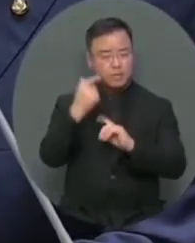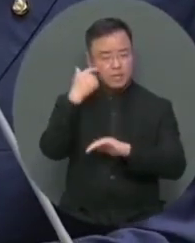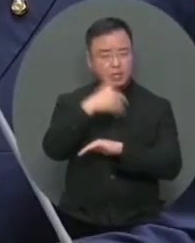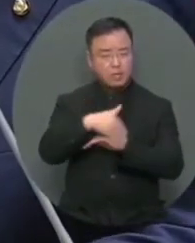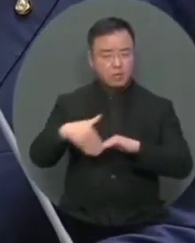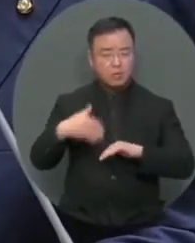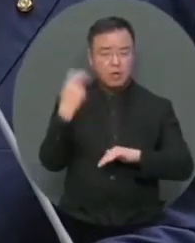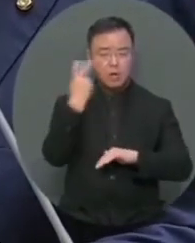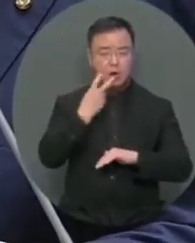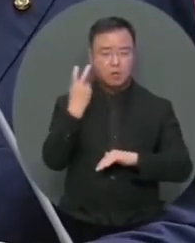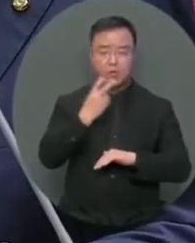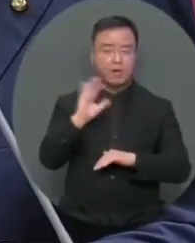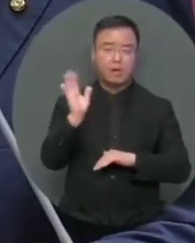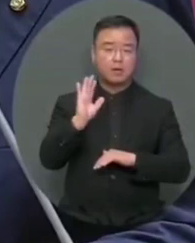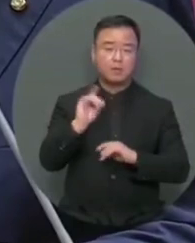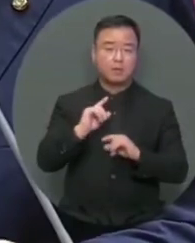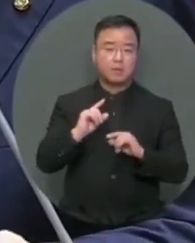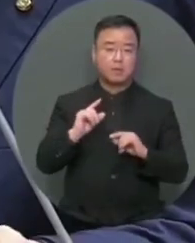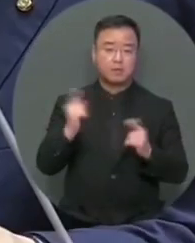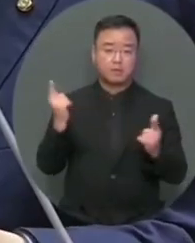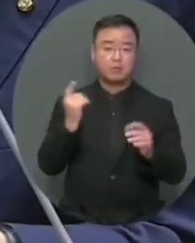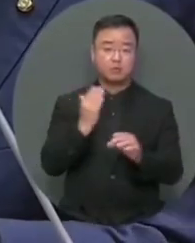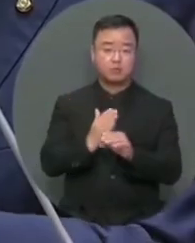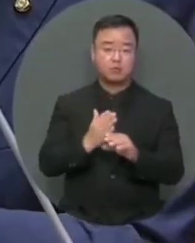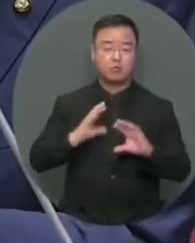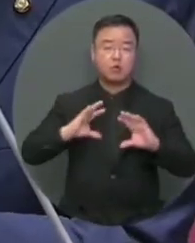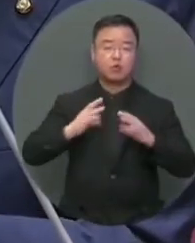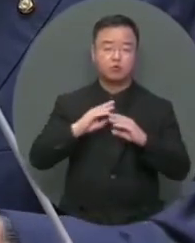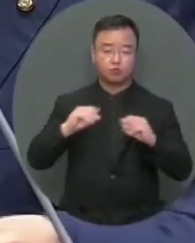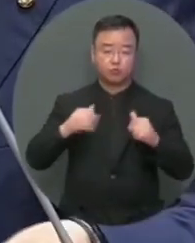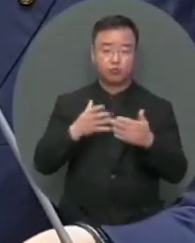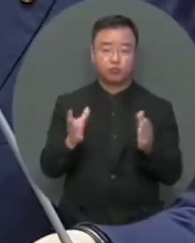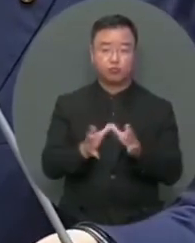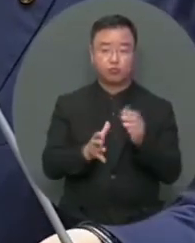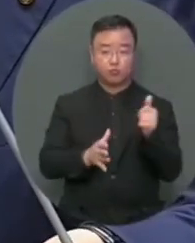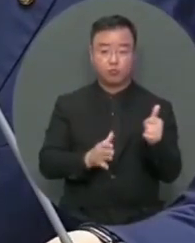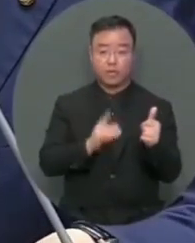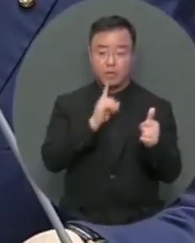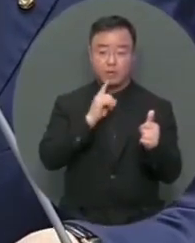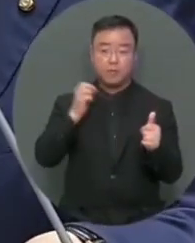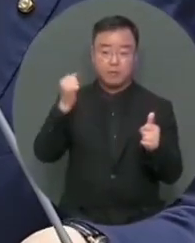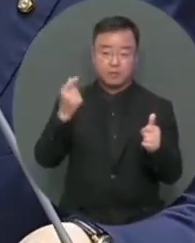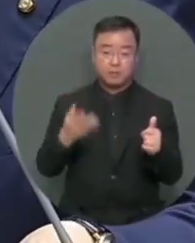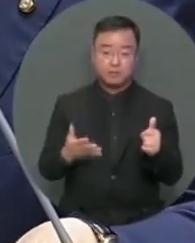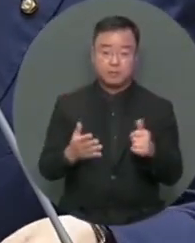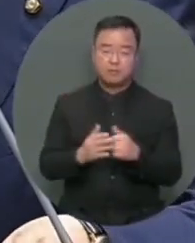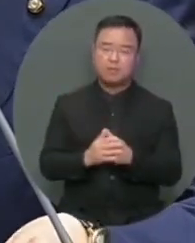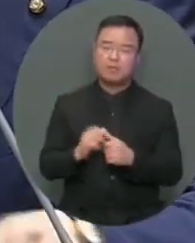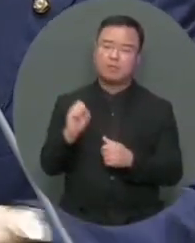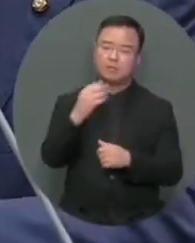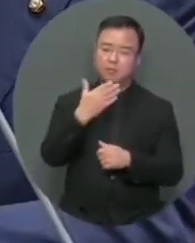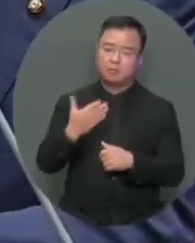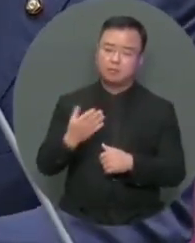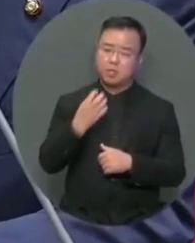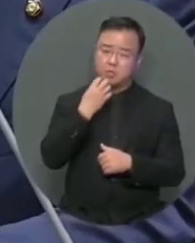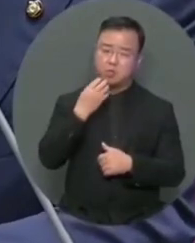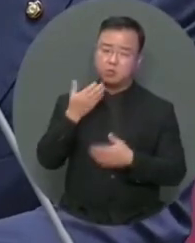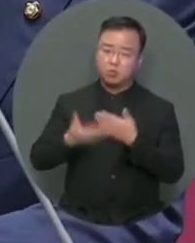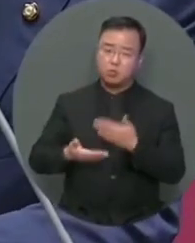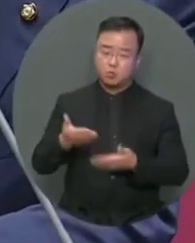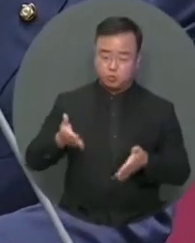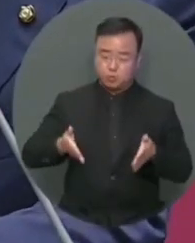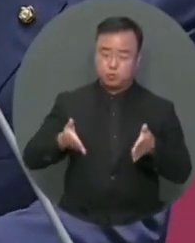저는 아니라고 여러 번 우리 국토부 장관께서 말씀을 하신 것으로 알고 있습니다. 양평 서울 고속도로